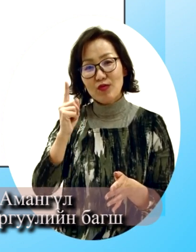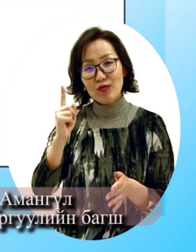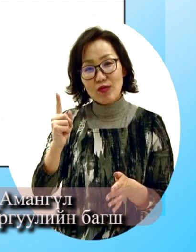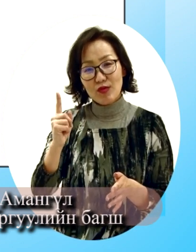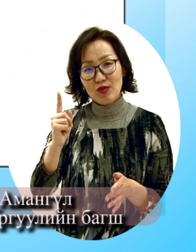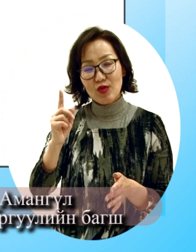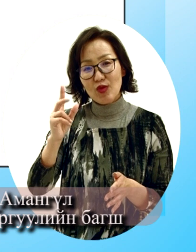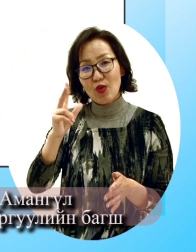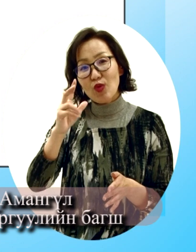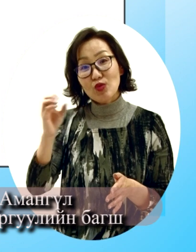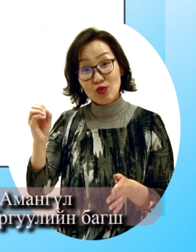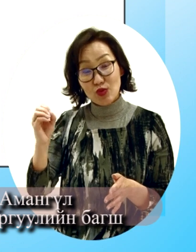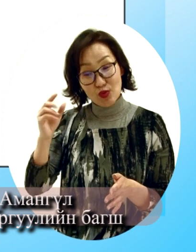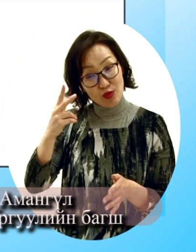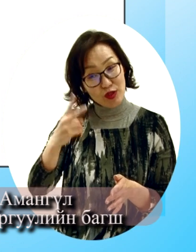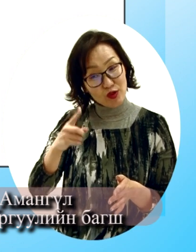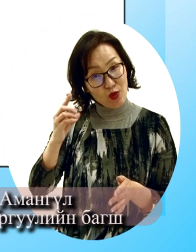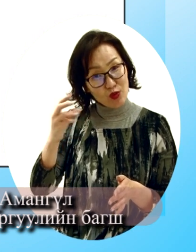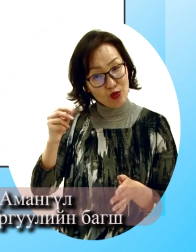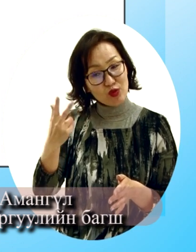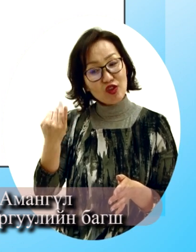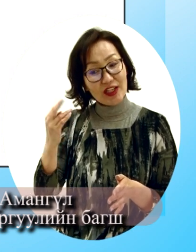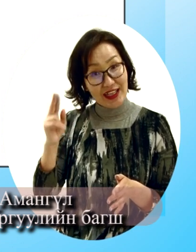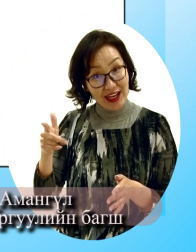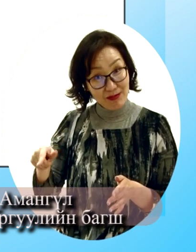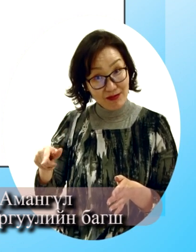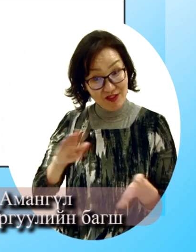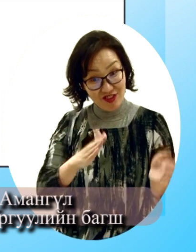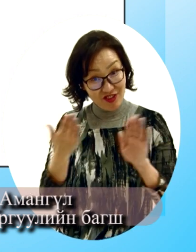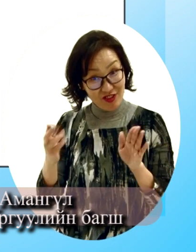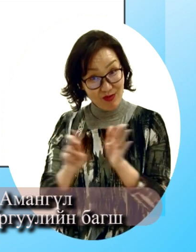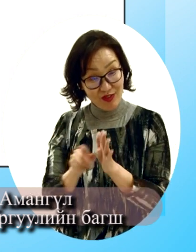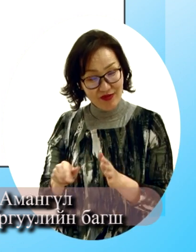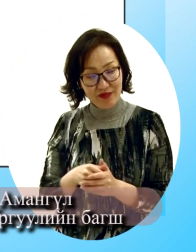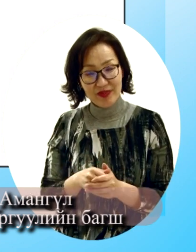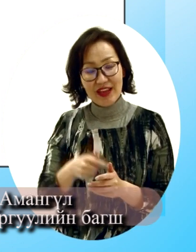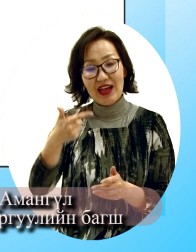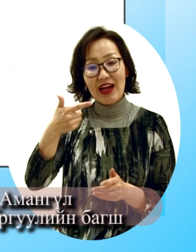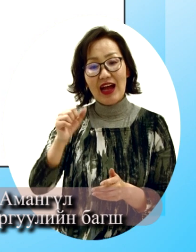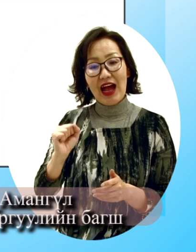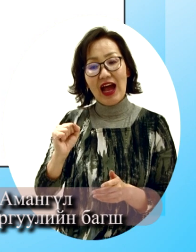2000-нан 342 килограмм шықты. Яғни А нұсқасы дұрыс екен.